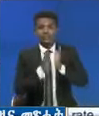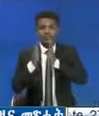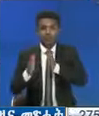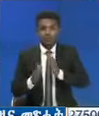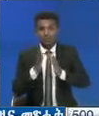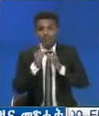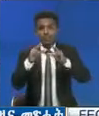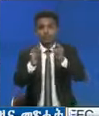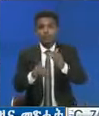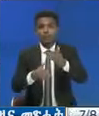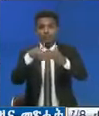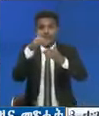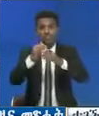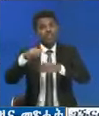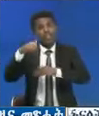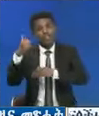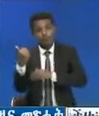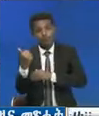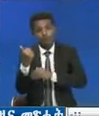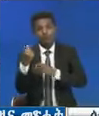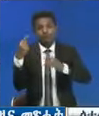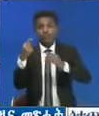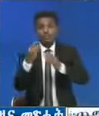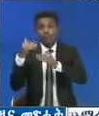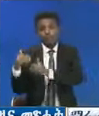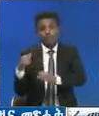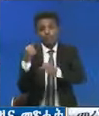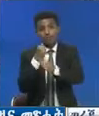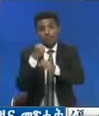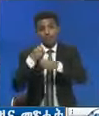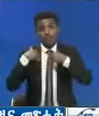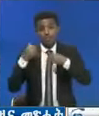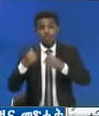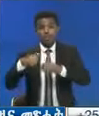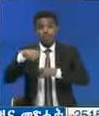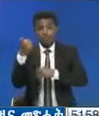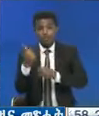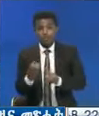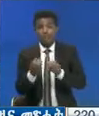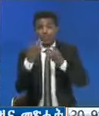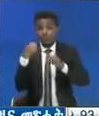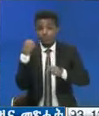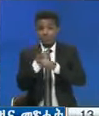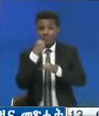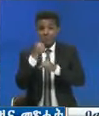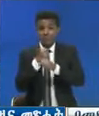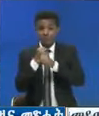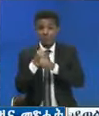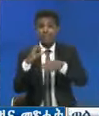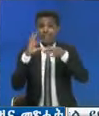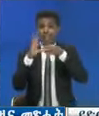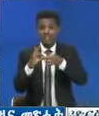የቢሮ ግንባታ እና ሌሎች ስራዎች አሉ። ስለዚህ አብዛኞቹ ስራዎች ያው